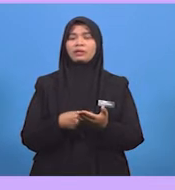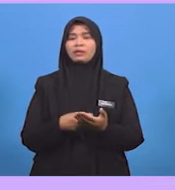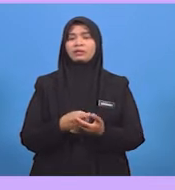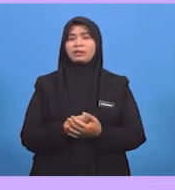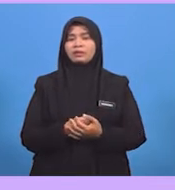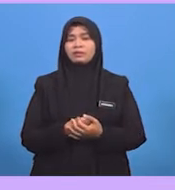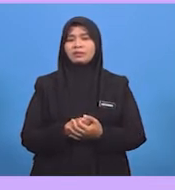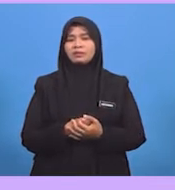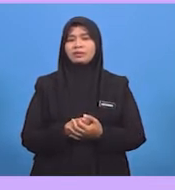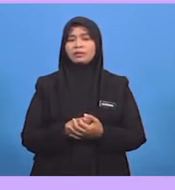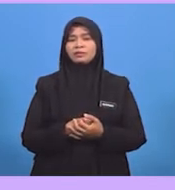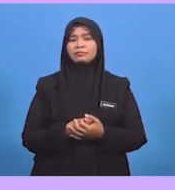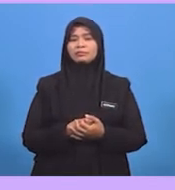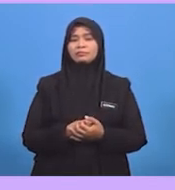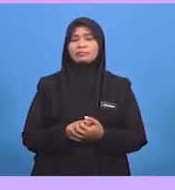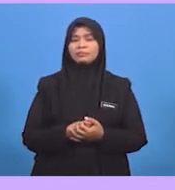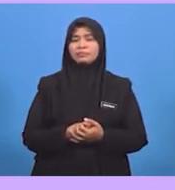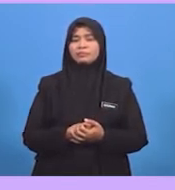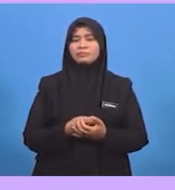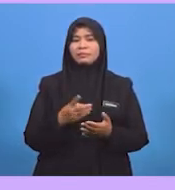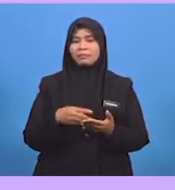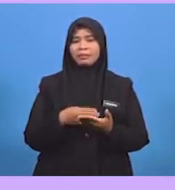beri 10 saat untuk murid buat pengiraan.